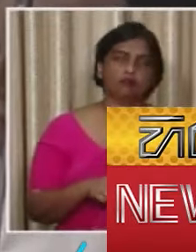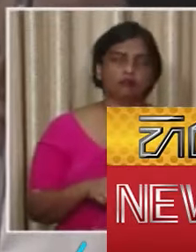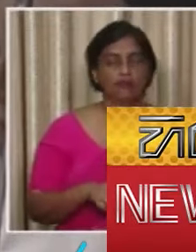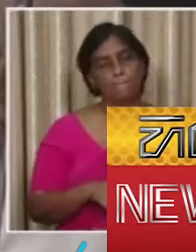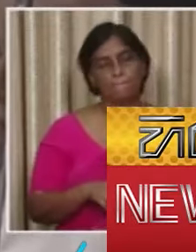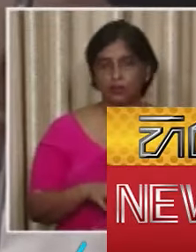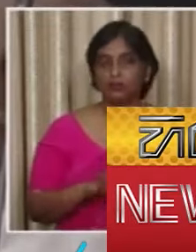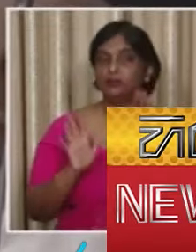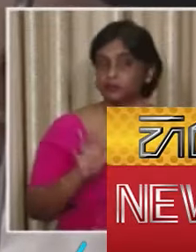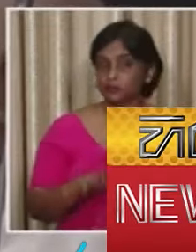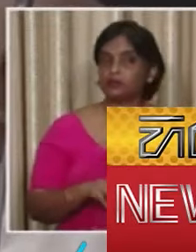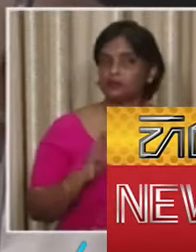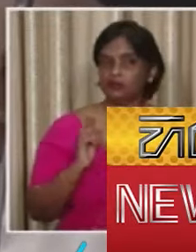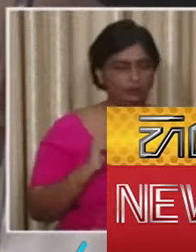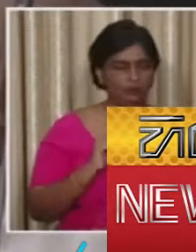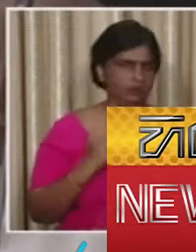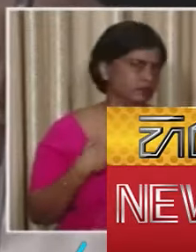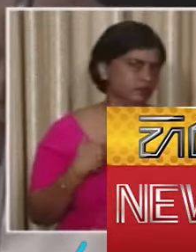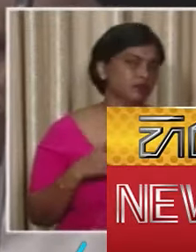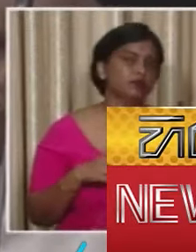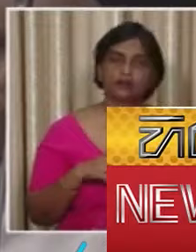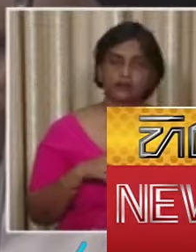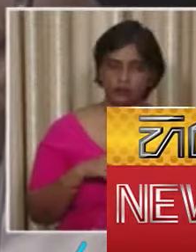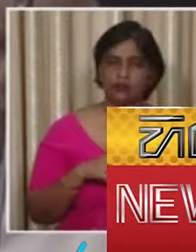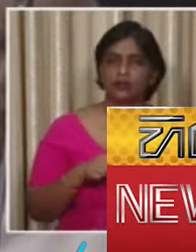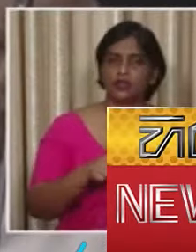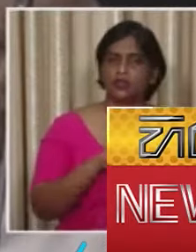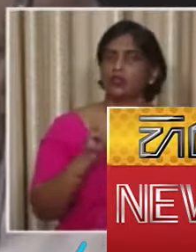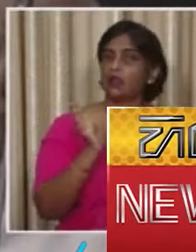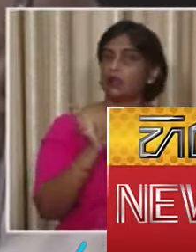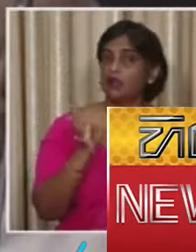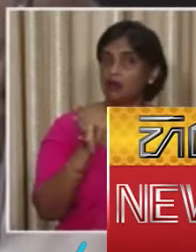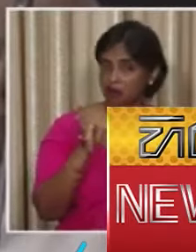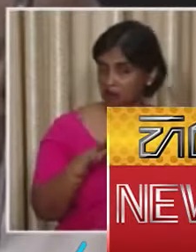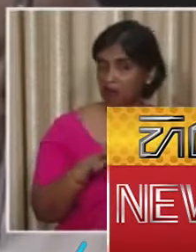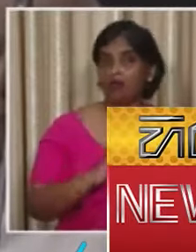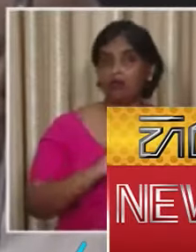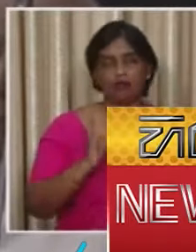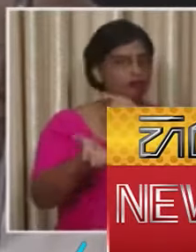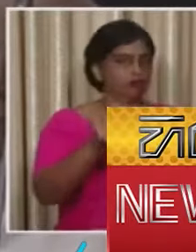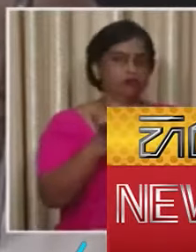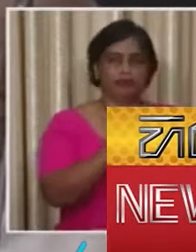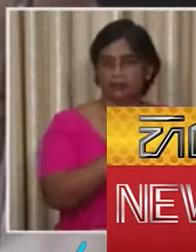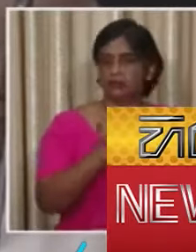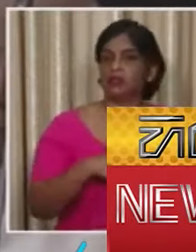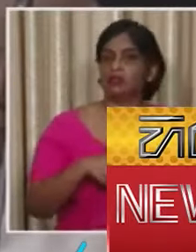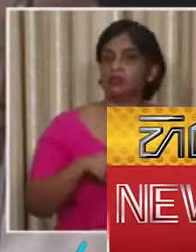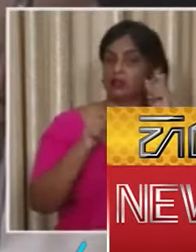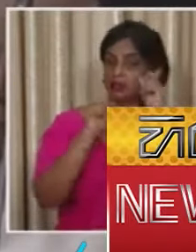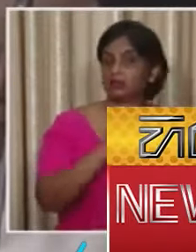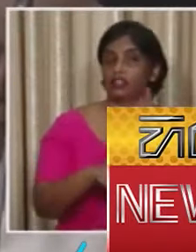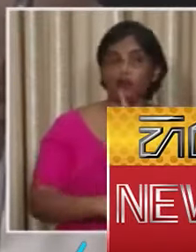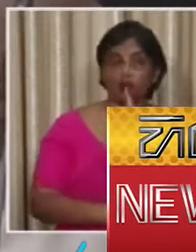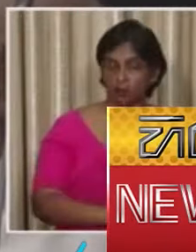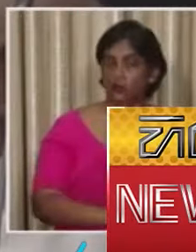වුණා. නමුත් අපිට ඒකෙන් හානියක් වෙන්නේ නැහැ. ගානාවයි ලංකාවේ දෙකටම අත්සන් කළා තියෙනවා. ඒත් මේ ගැන දැනුවත් කරන්න